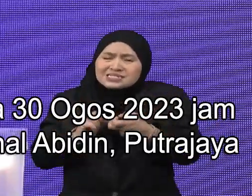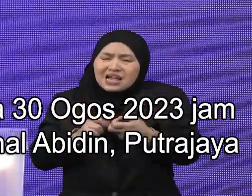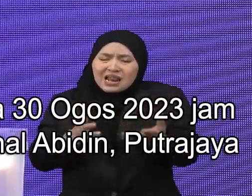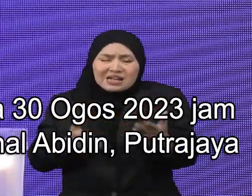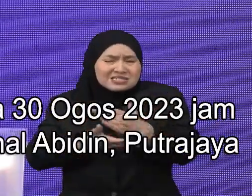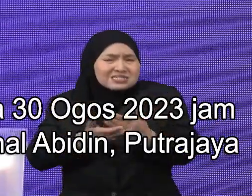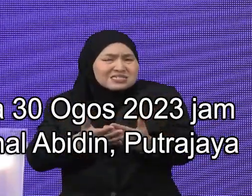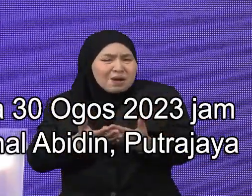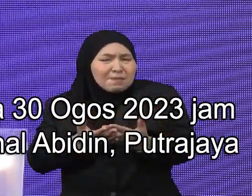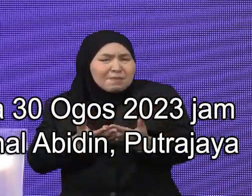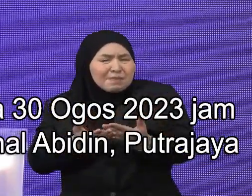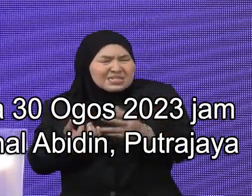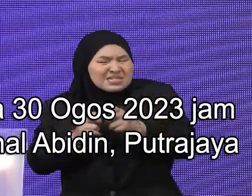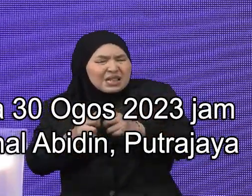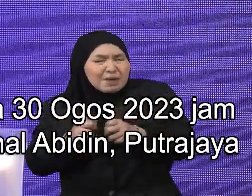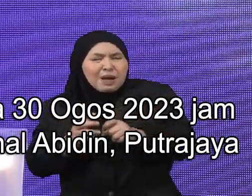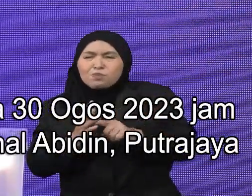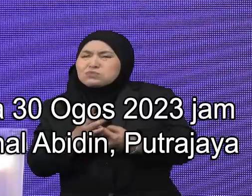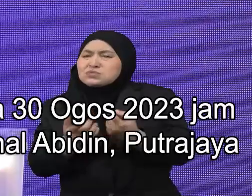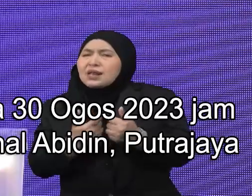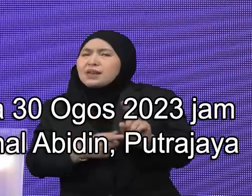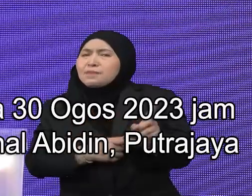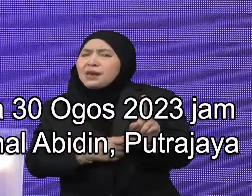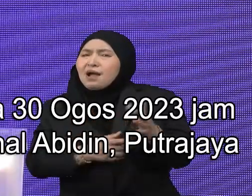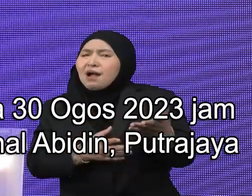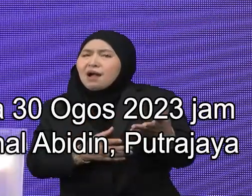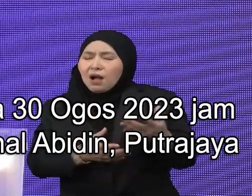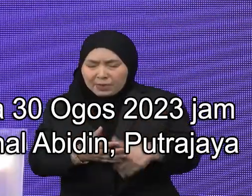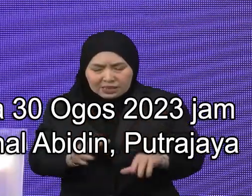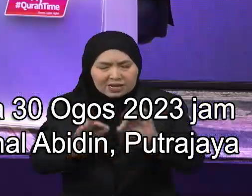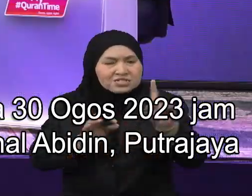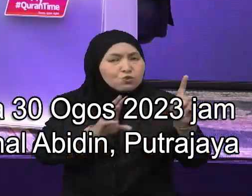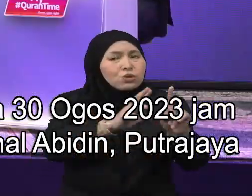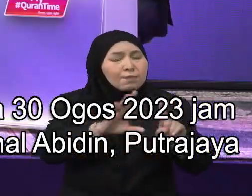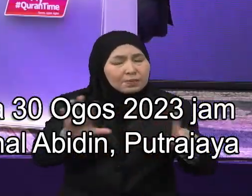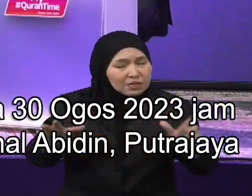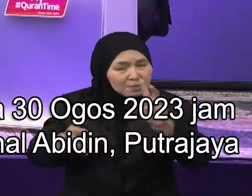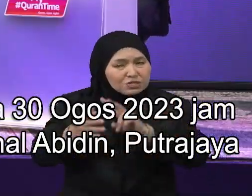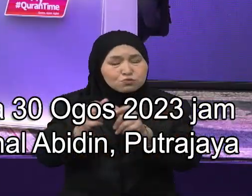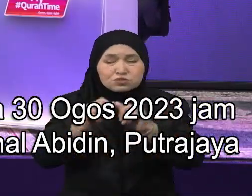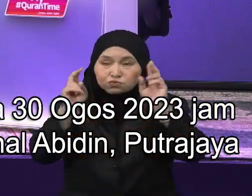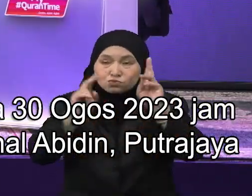musibah berlaku punce daripada mana ayat 165 kita baca bersama